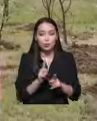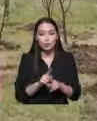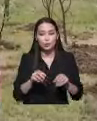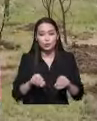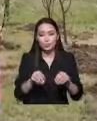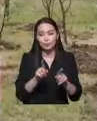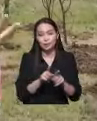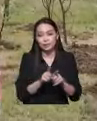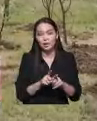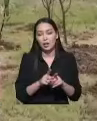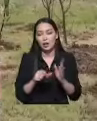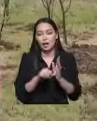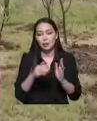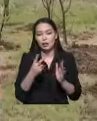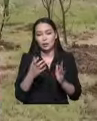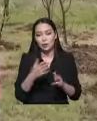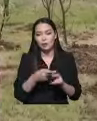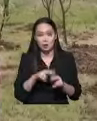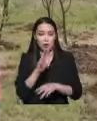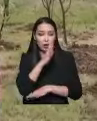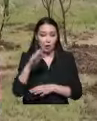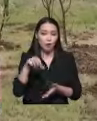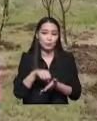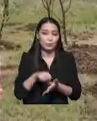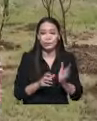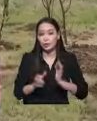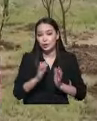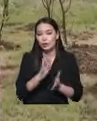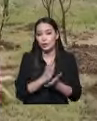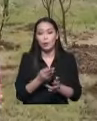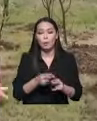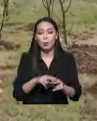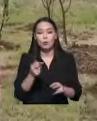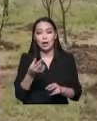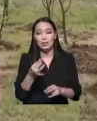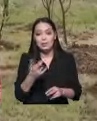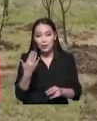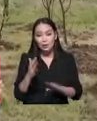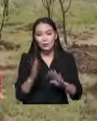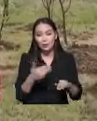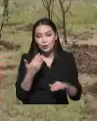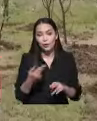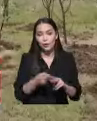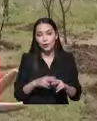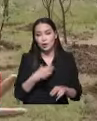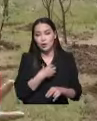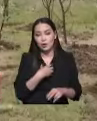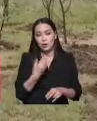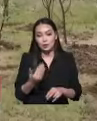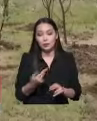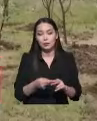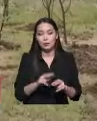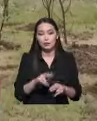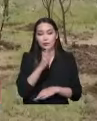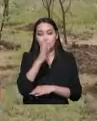арасынан 200 студент келіп, бүгін ұстаздарымызбен атсалысып жатыр. Және бұл акцияның ең бір отымды жері, яғни атадан мал алғанша